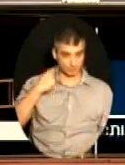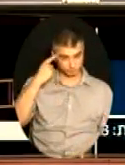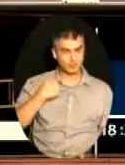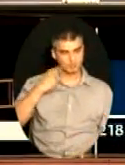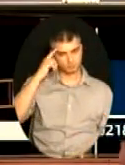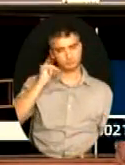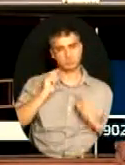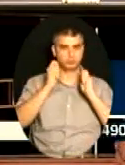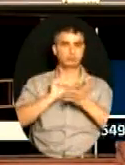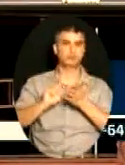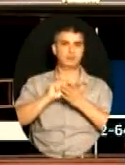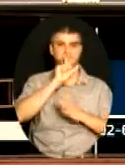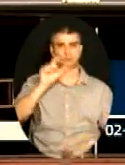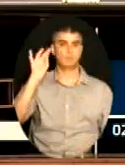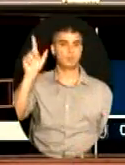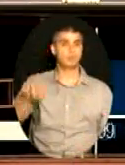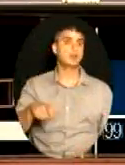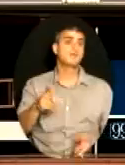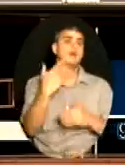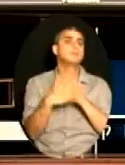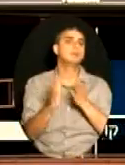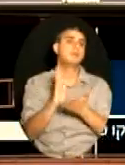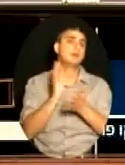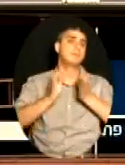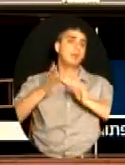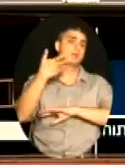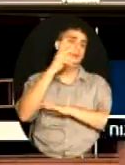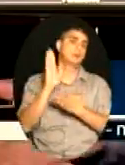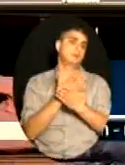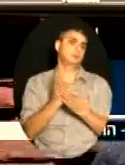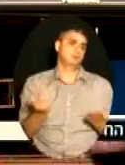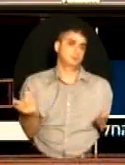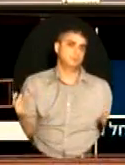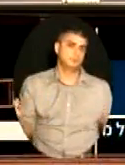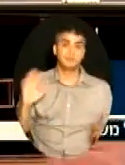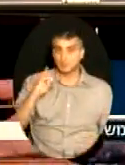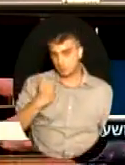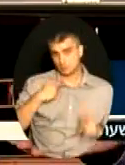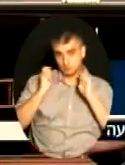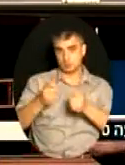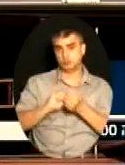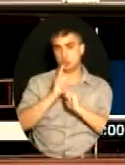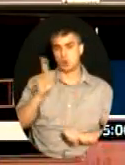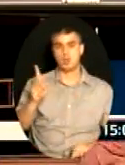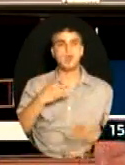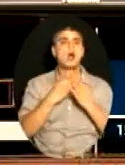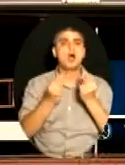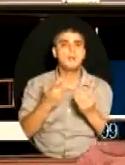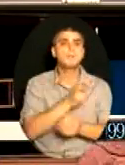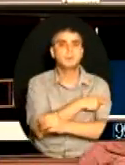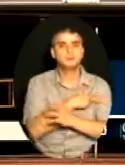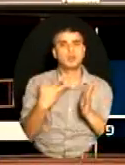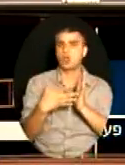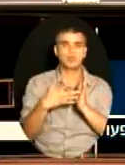אני מניח שיוגש כתב אישום. אבל זה בסוף הפרקליט המדינה, והפרקליטות יחליטו, אם כן להגיש או לא להגיש. החומר במשטרה